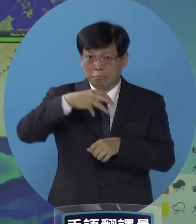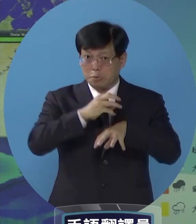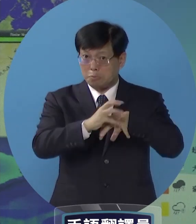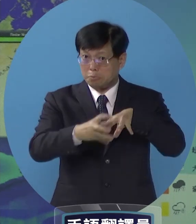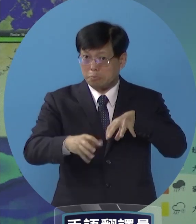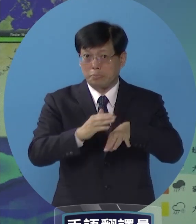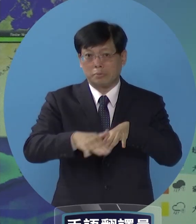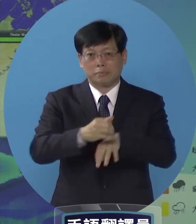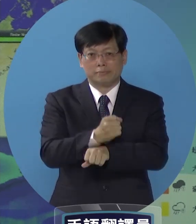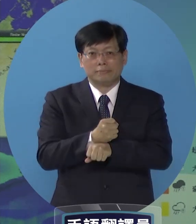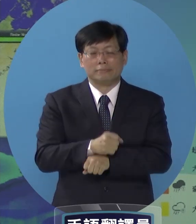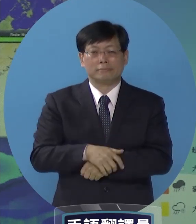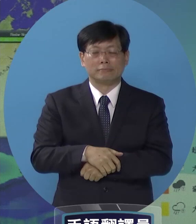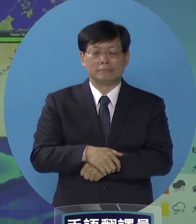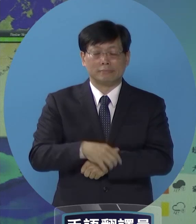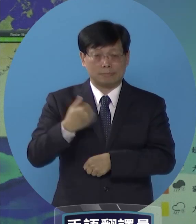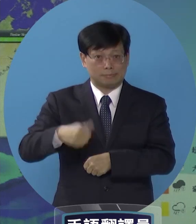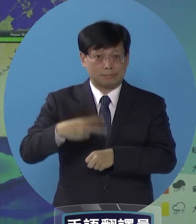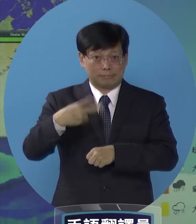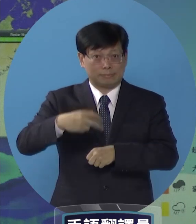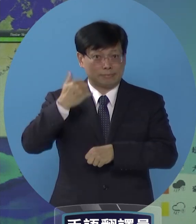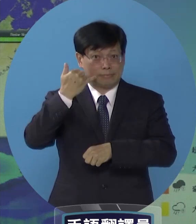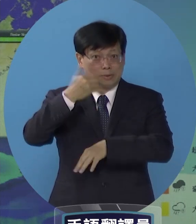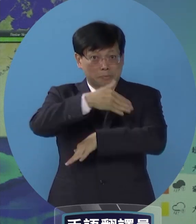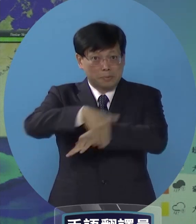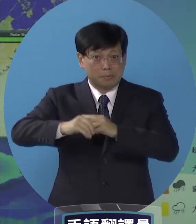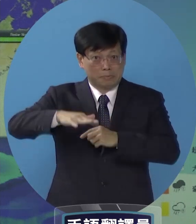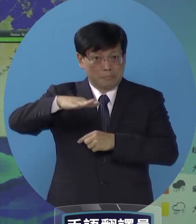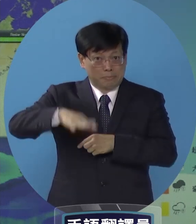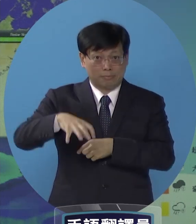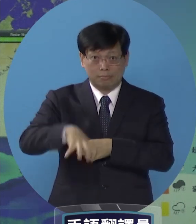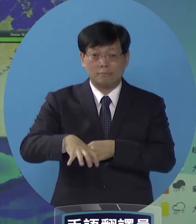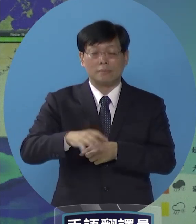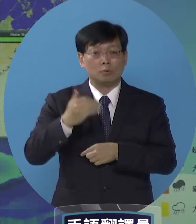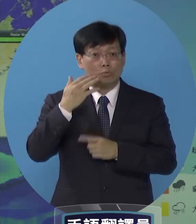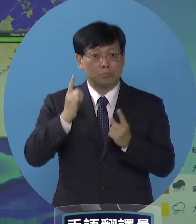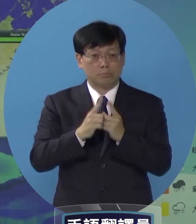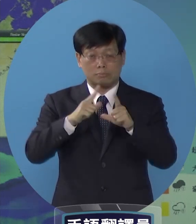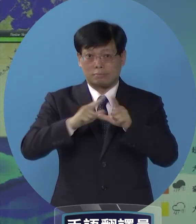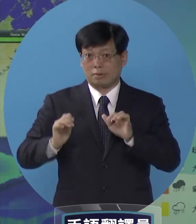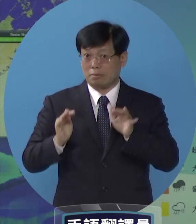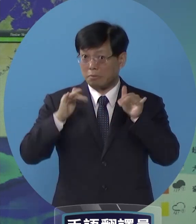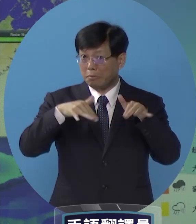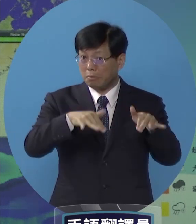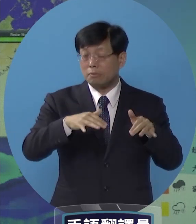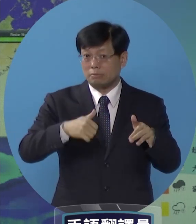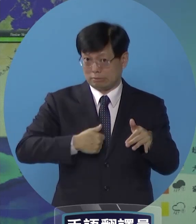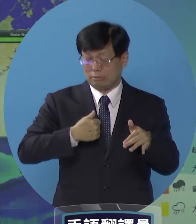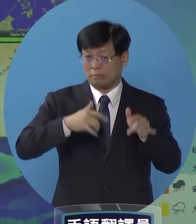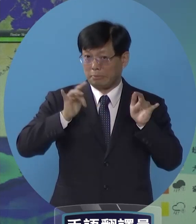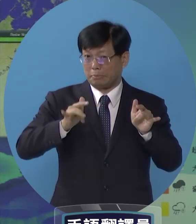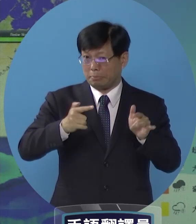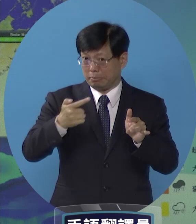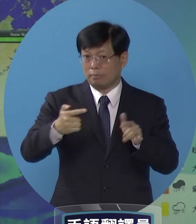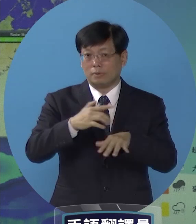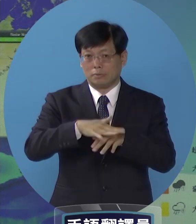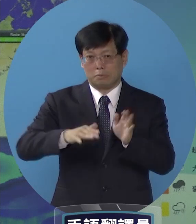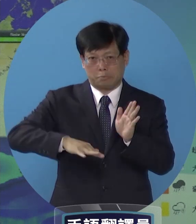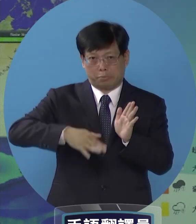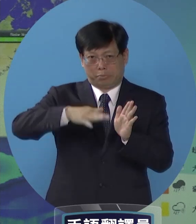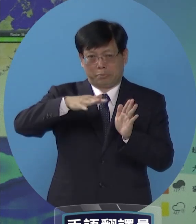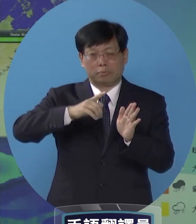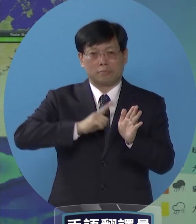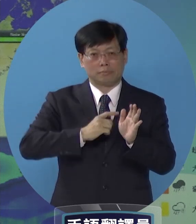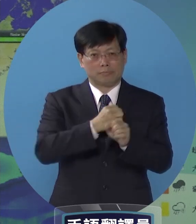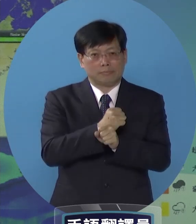等的现象。沿海低洼地区的朋友可能要留意，在大潮期间如果雨又下得比较急，可能会有一些积水或淹水